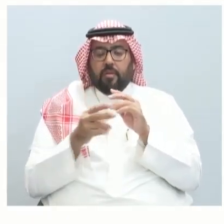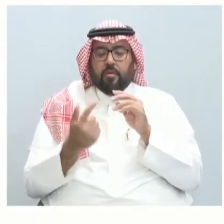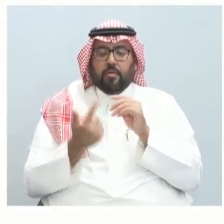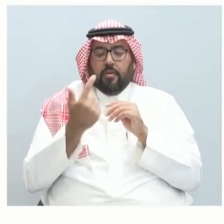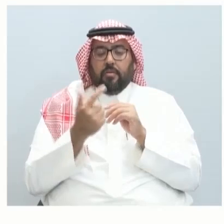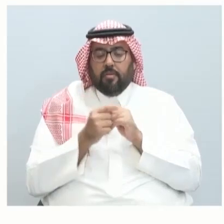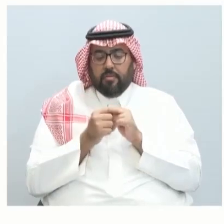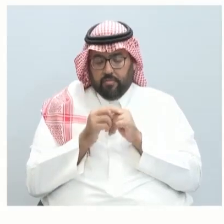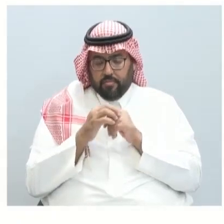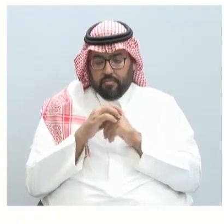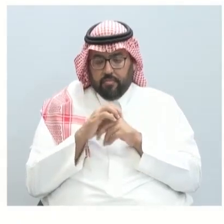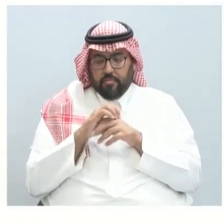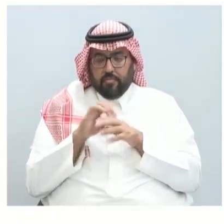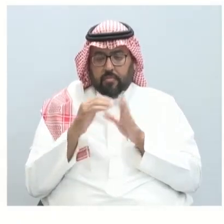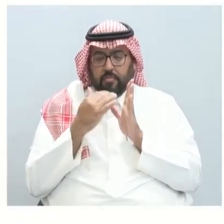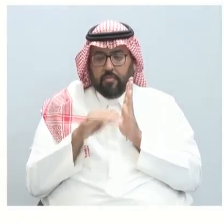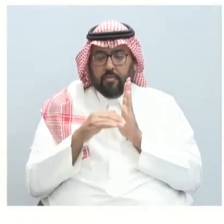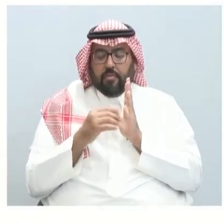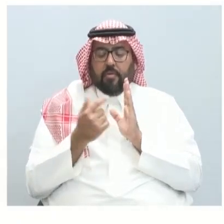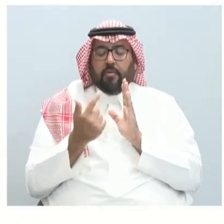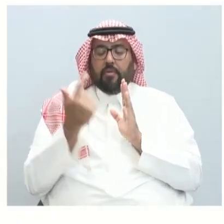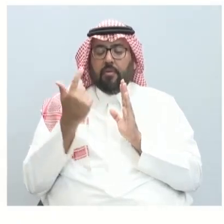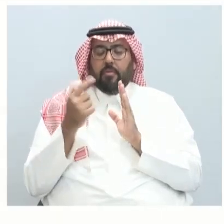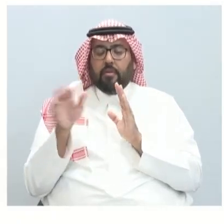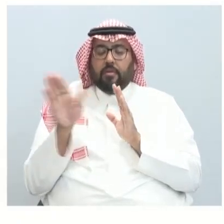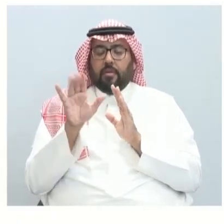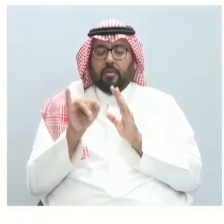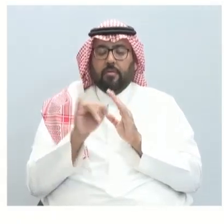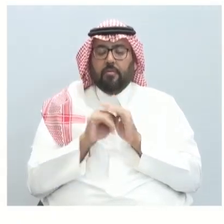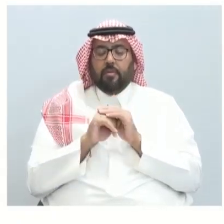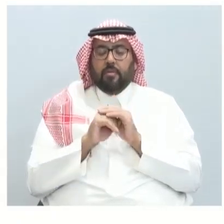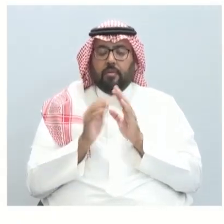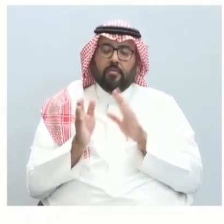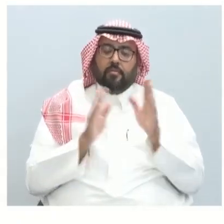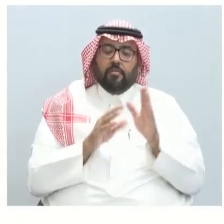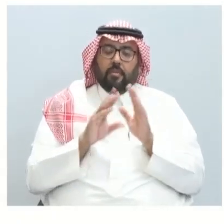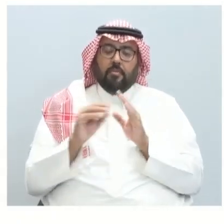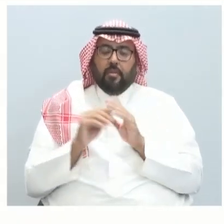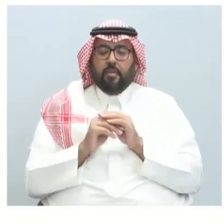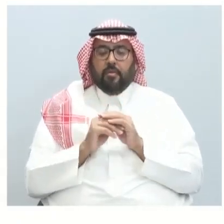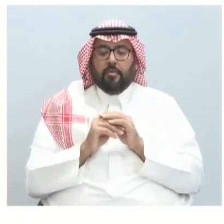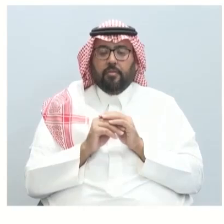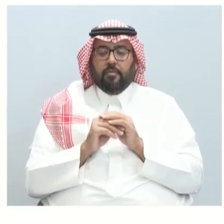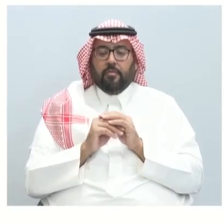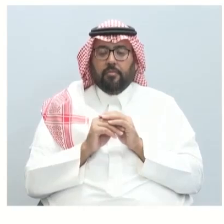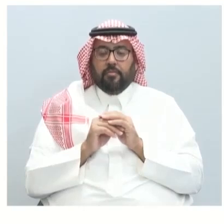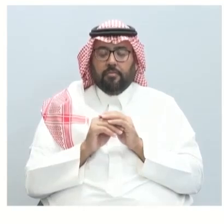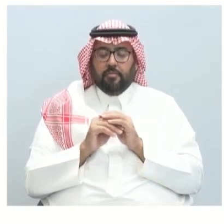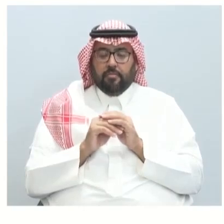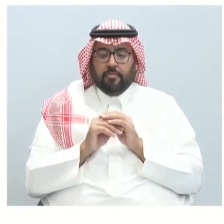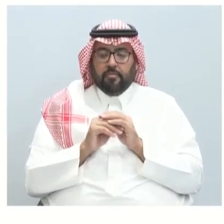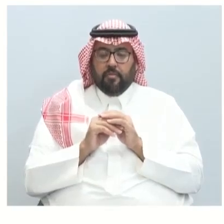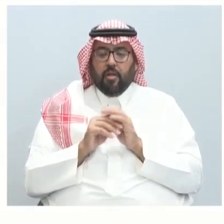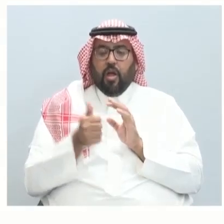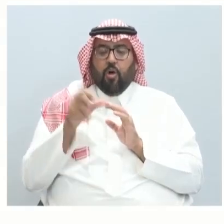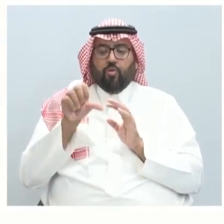نصف القطر يساوي سبعه سنتيمترا الان ننتقل الى المثال التالي وهنا يقول